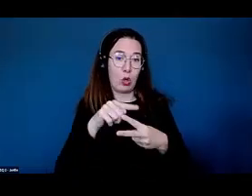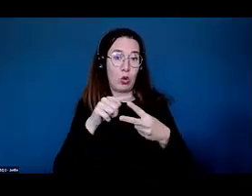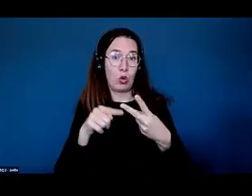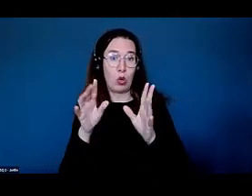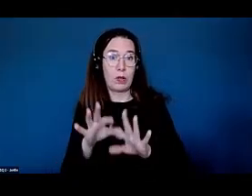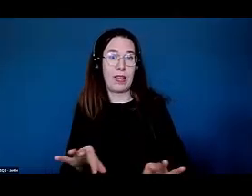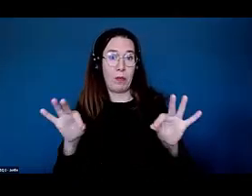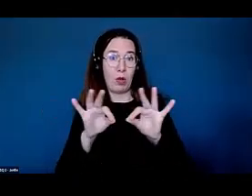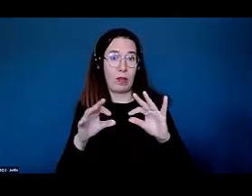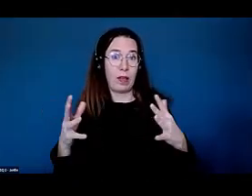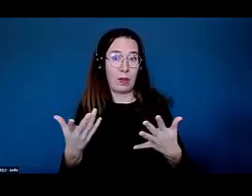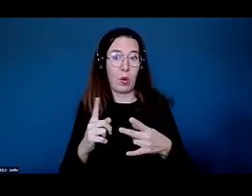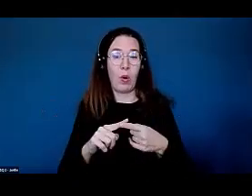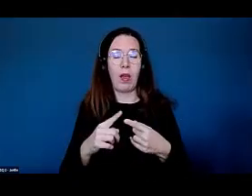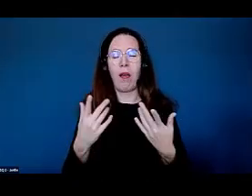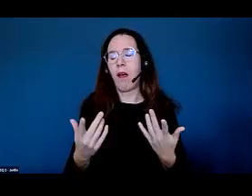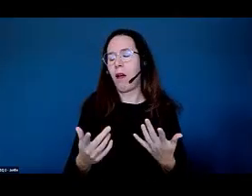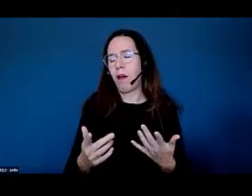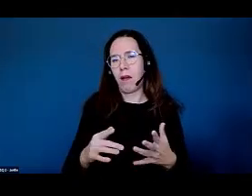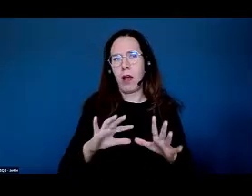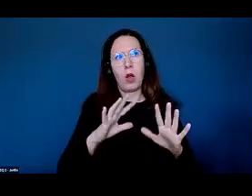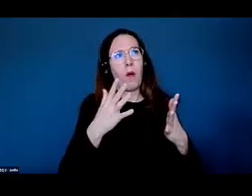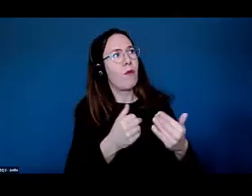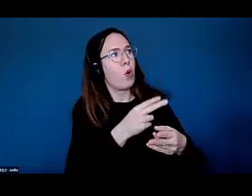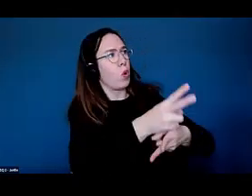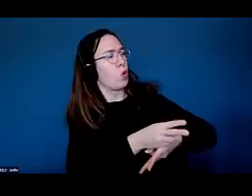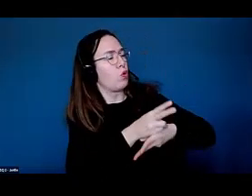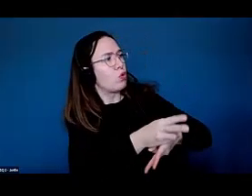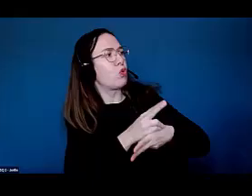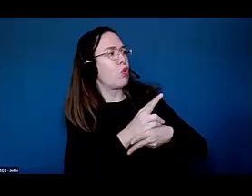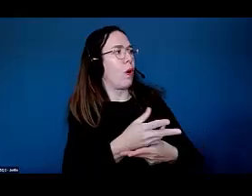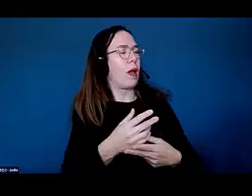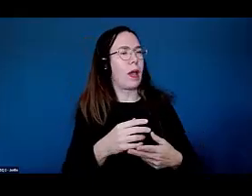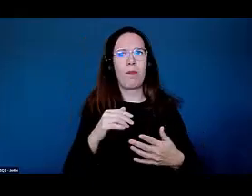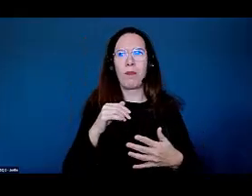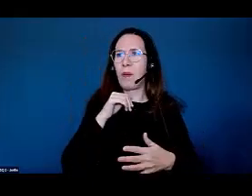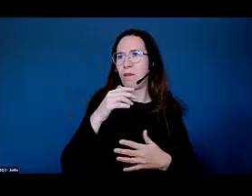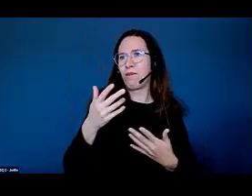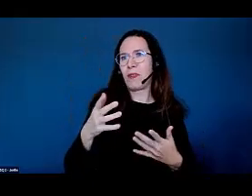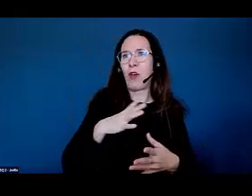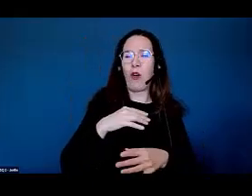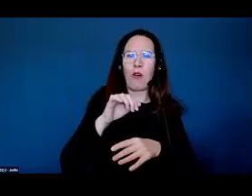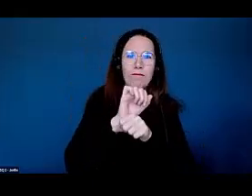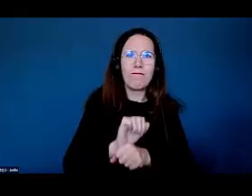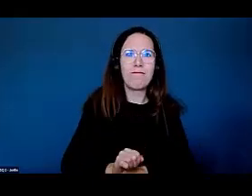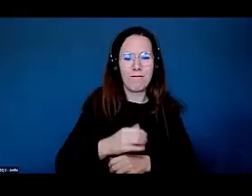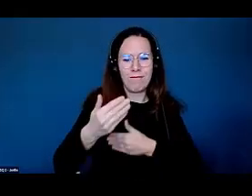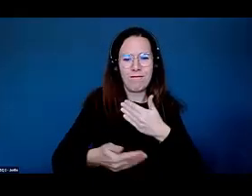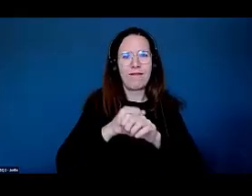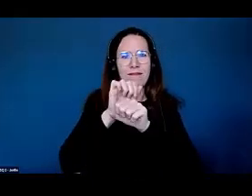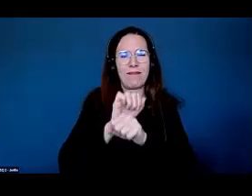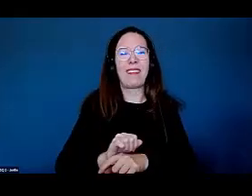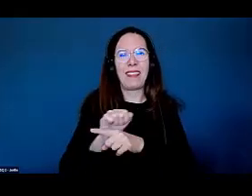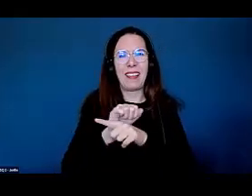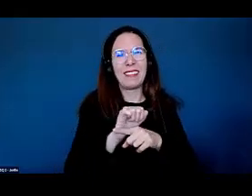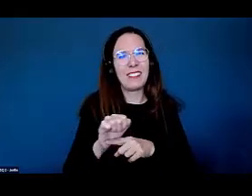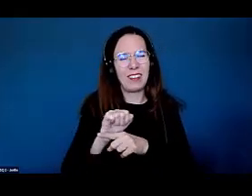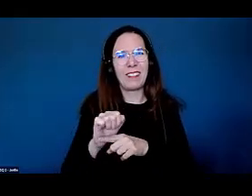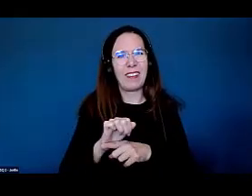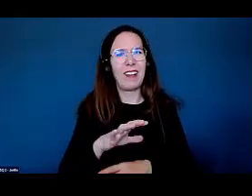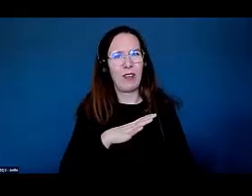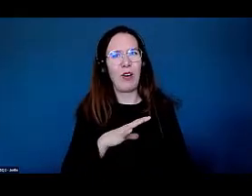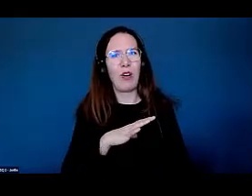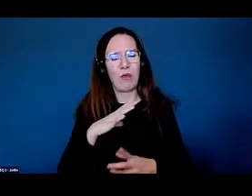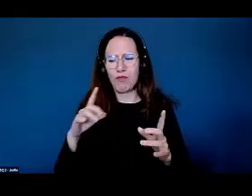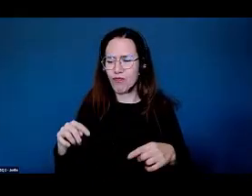c'est que ça ne devrait pas faire la différence entre obtenir des soins et pas, et qu'il y a des pratiques traditionnelles